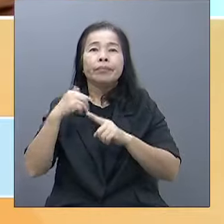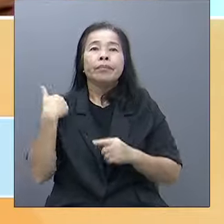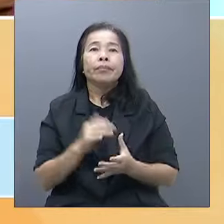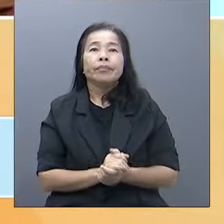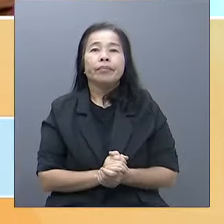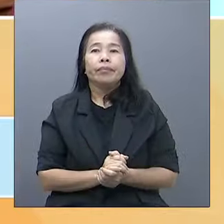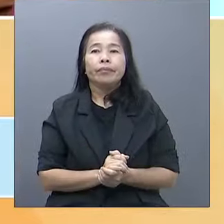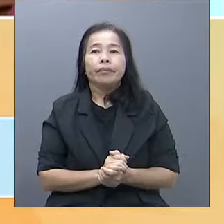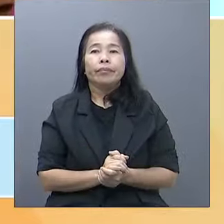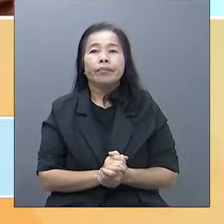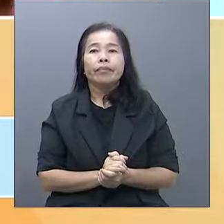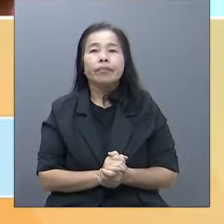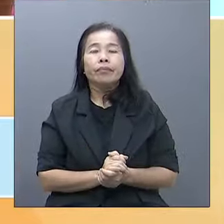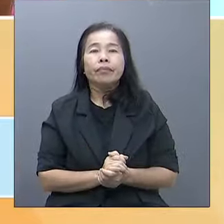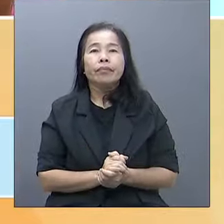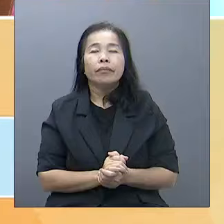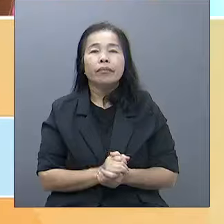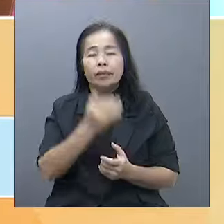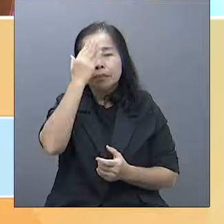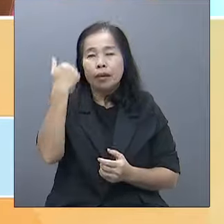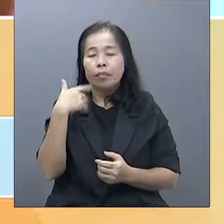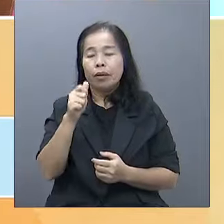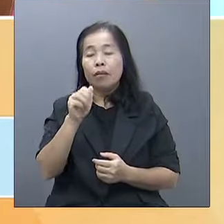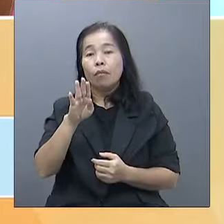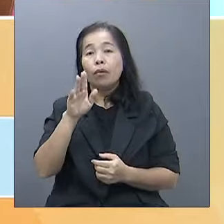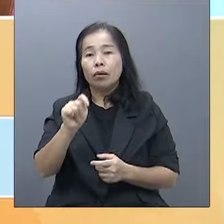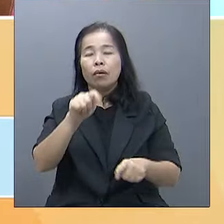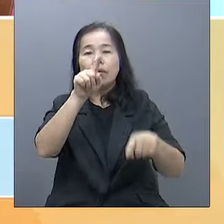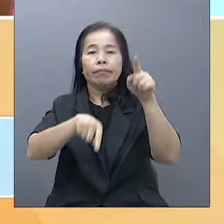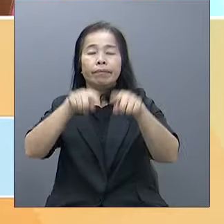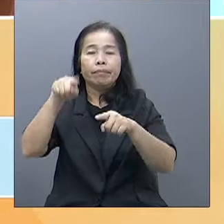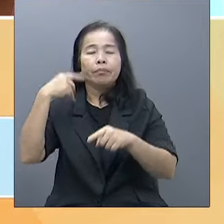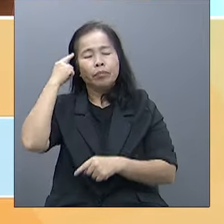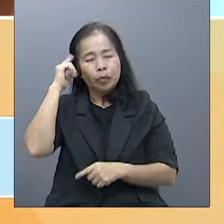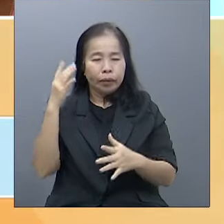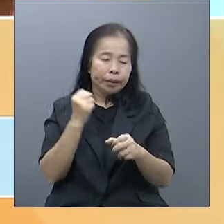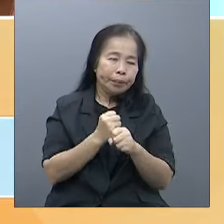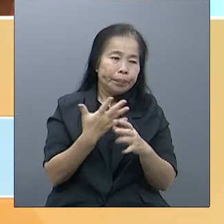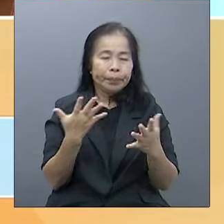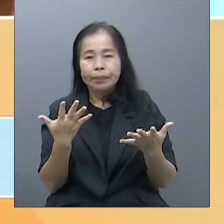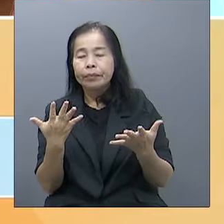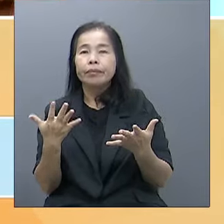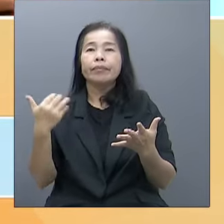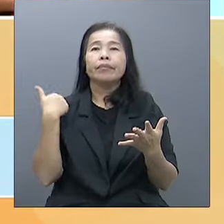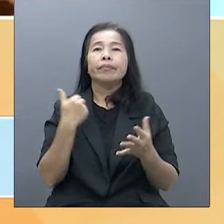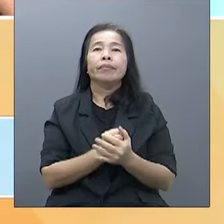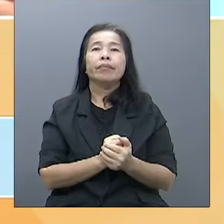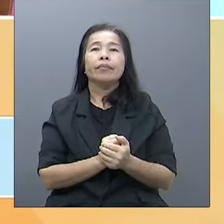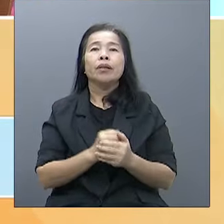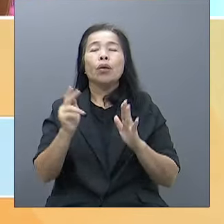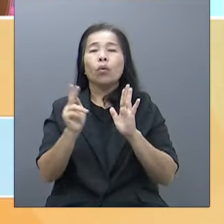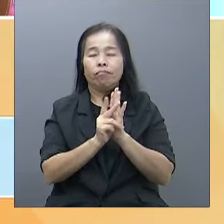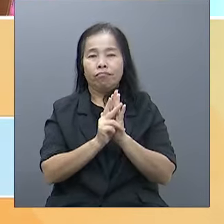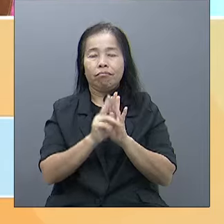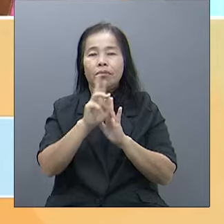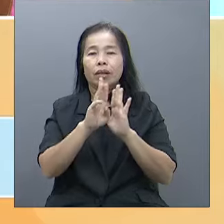ระจายอำนาจเพราะว่าอบต.บางแห่งเนี่ยไม่รู้จะทำยังไงเขาก็พยายามรถรับส่งนะคะกฎระเบียบมันเอื้ออย่าง